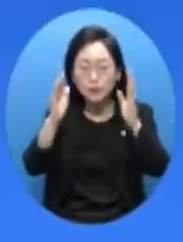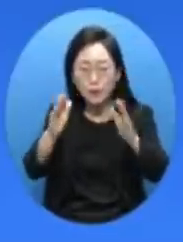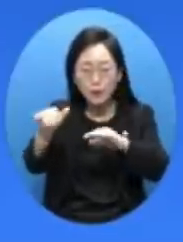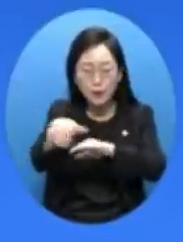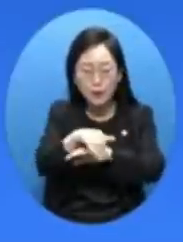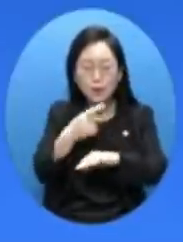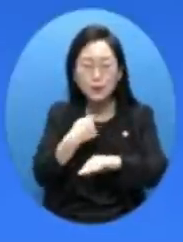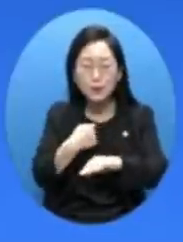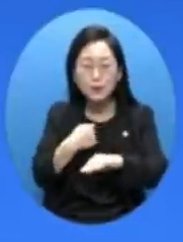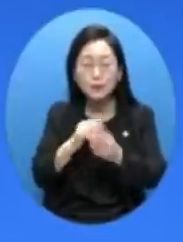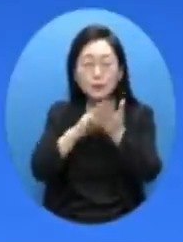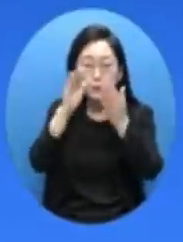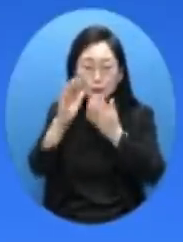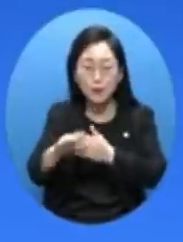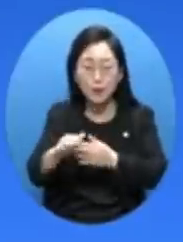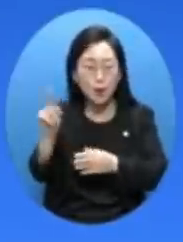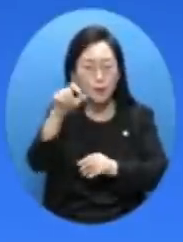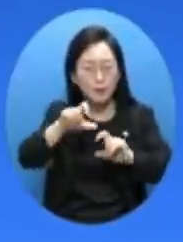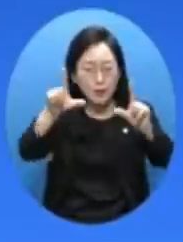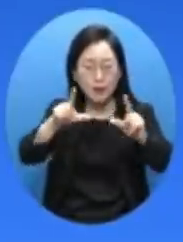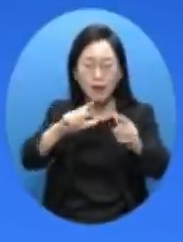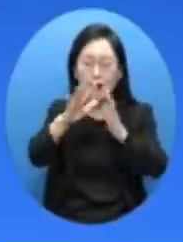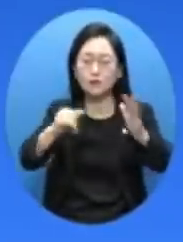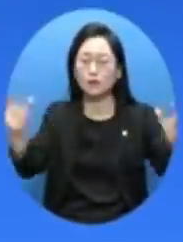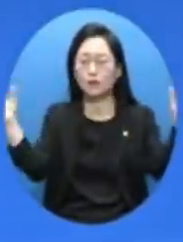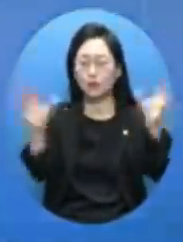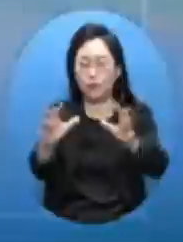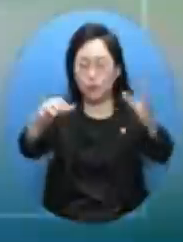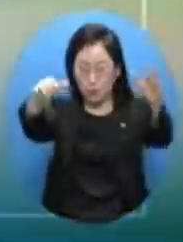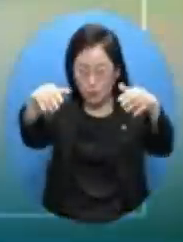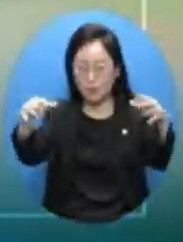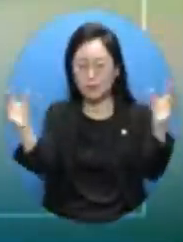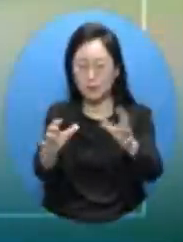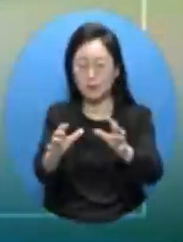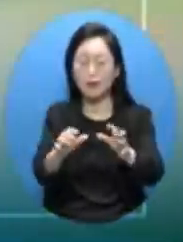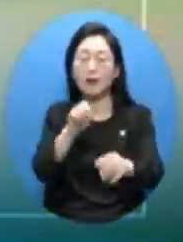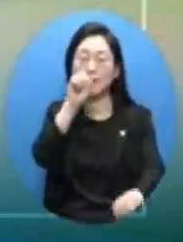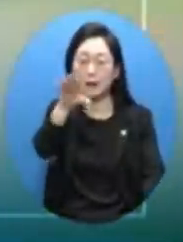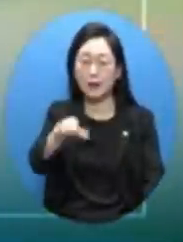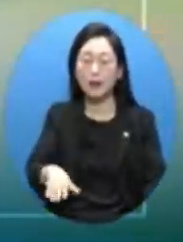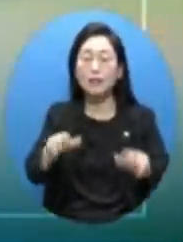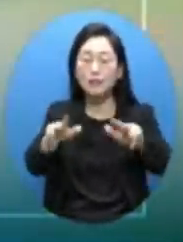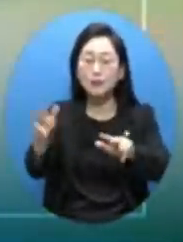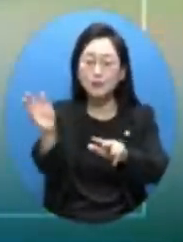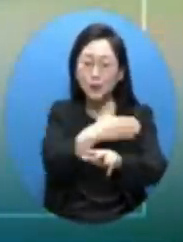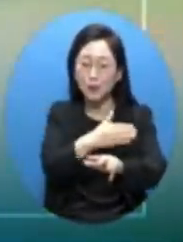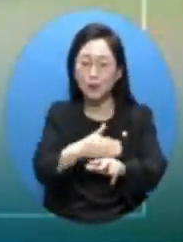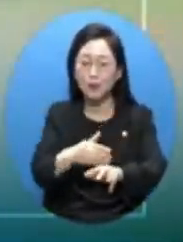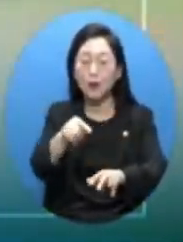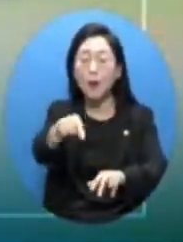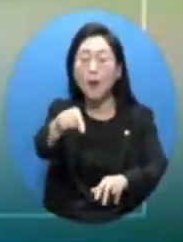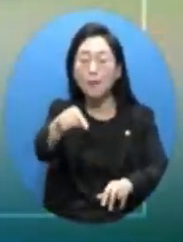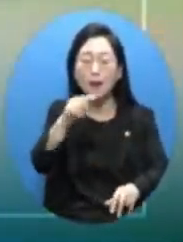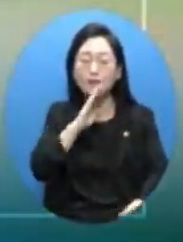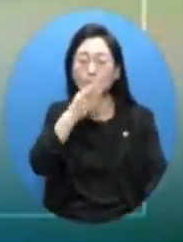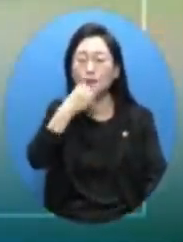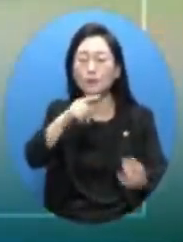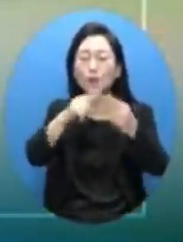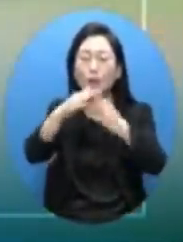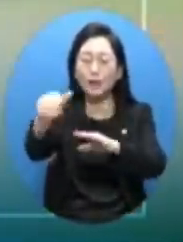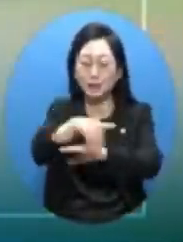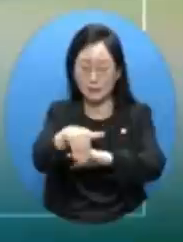어느 날 저녁에 우리 가족을 다 불러 모았습니다. 그리고 이렇게 말씀하셨습니다. 이번 주일부터 우리 가정은 바로 이 앞에 있는 순복음교회로